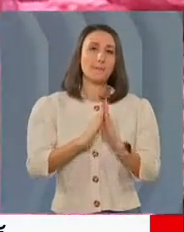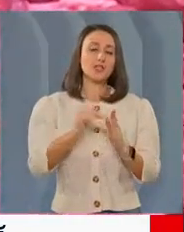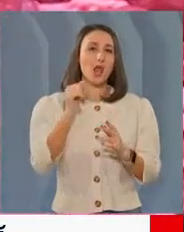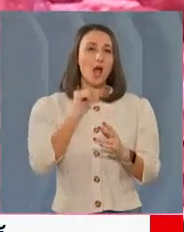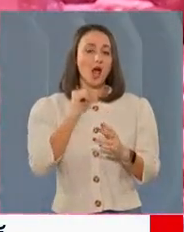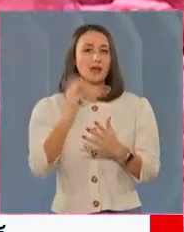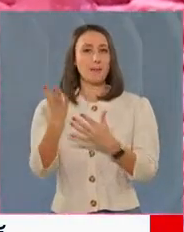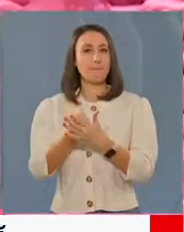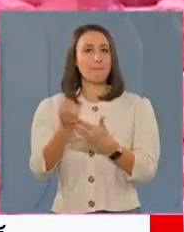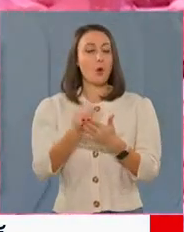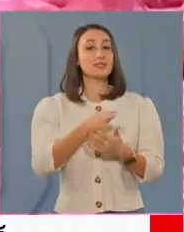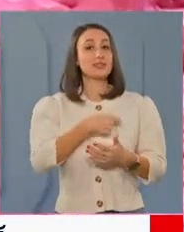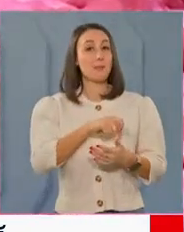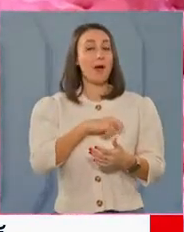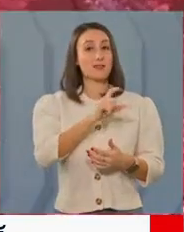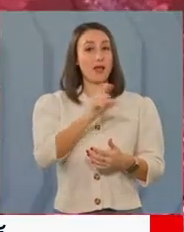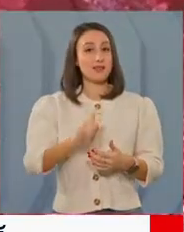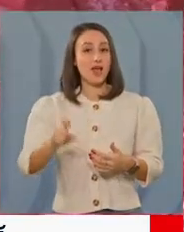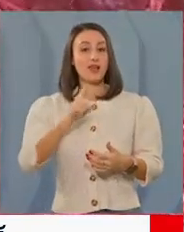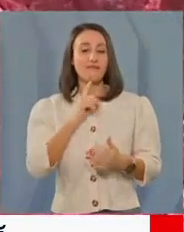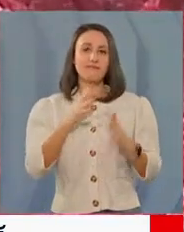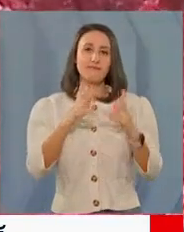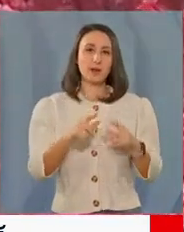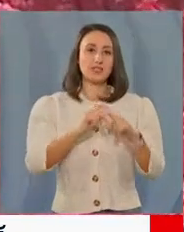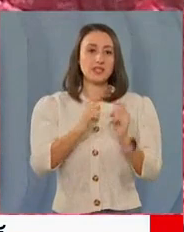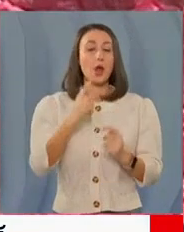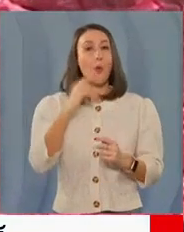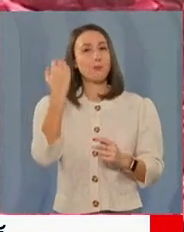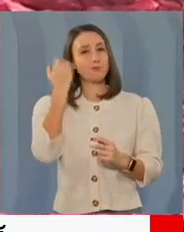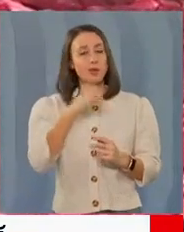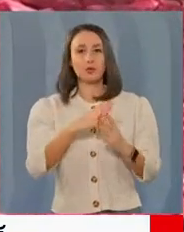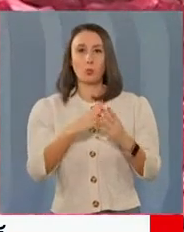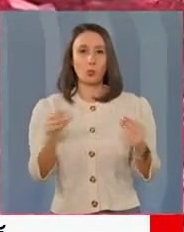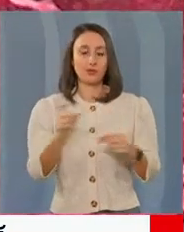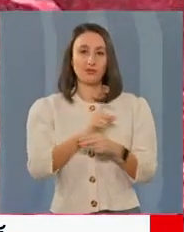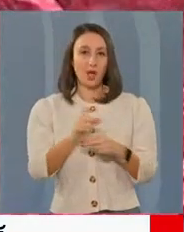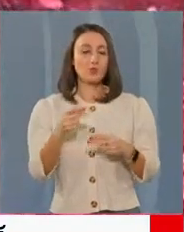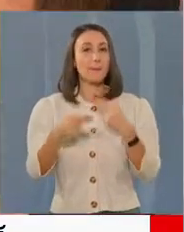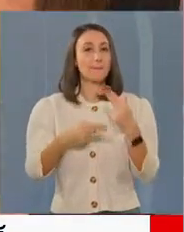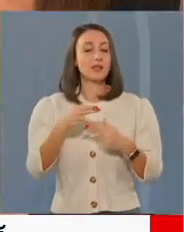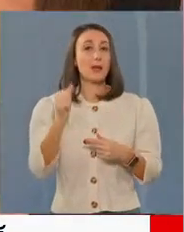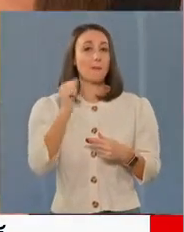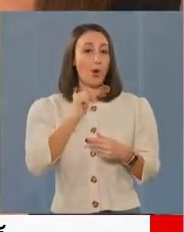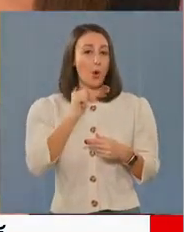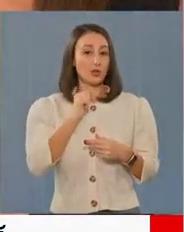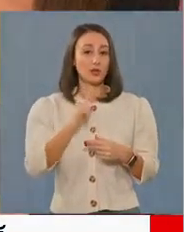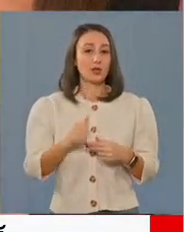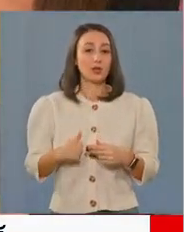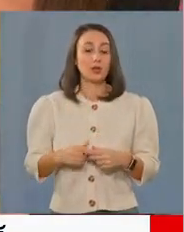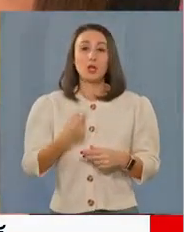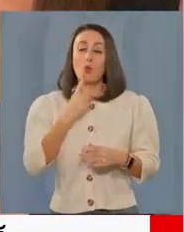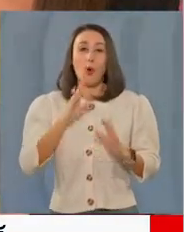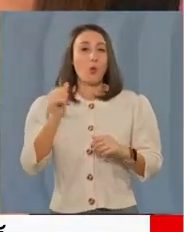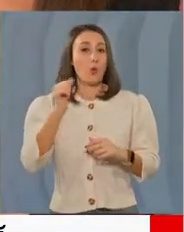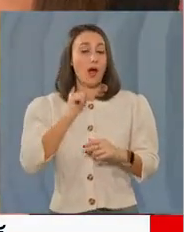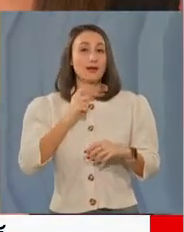carnea de import din Spania și Italia, în timp ce fermierii din țară au pierderi imense din cauza pestei porcine. Nu va avea o carne